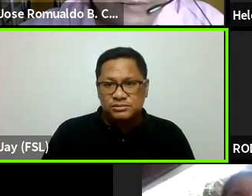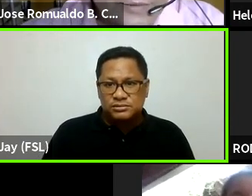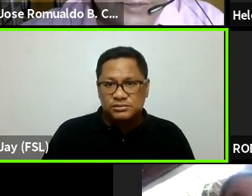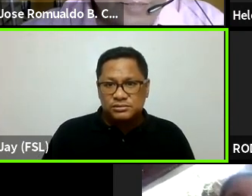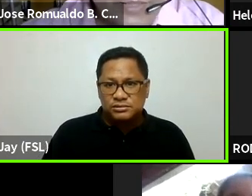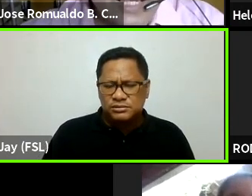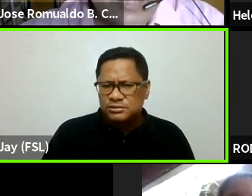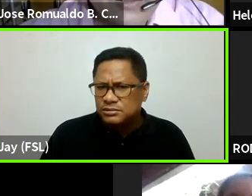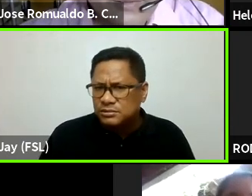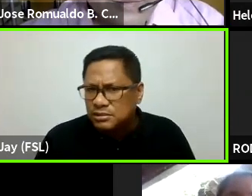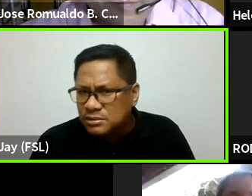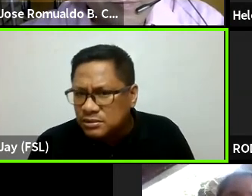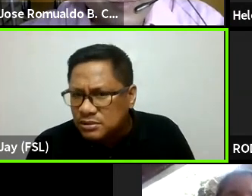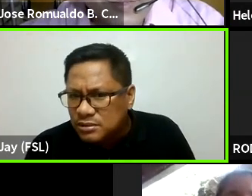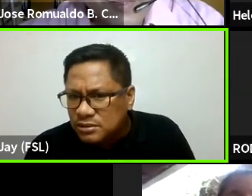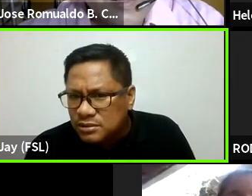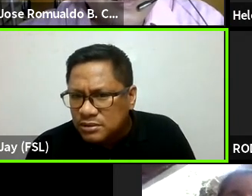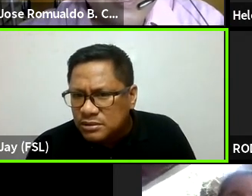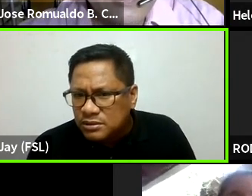Cintia.